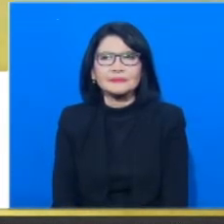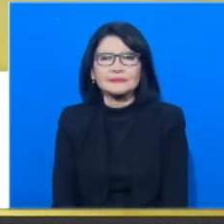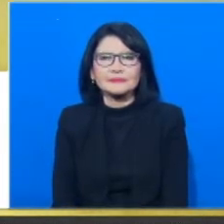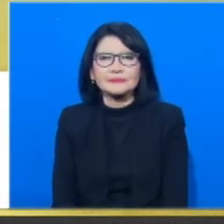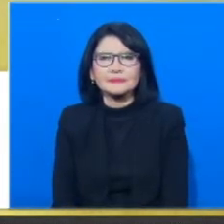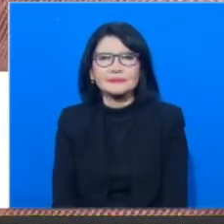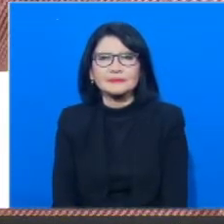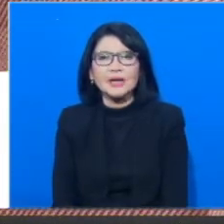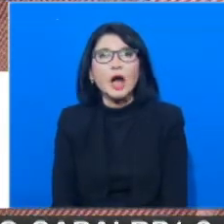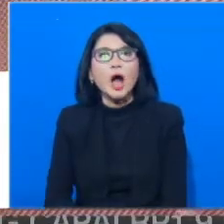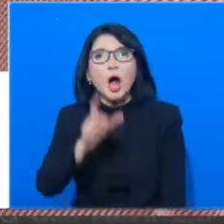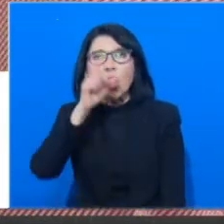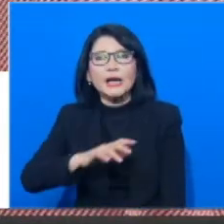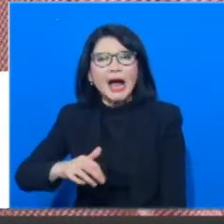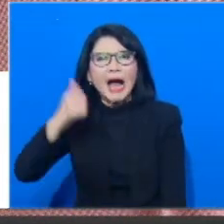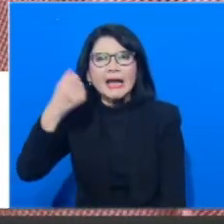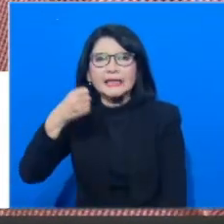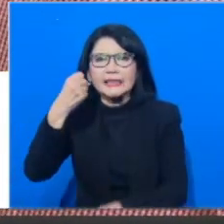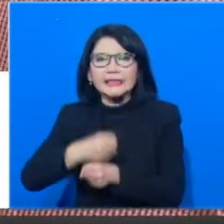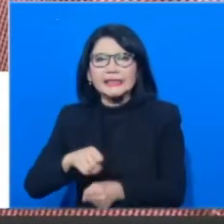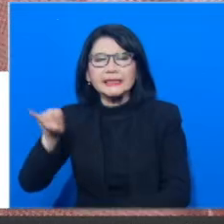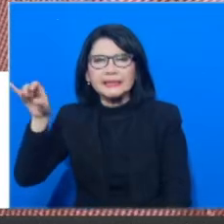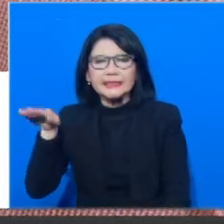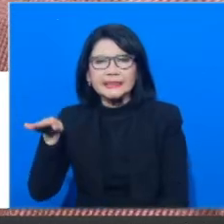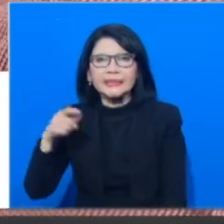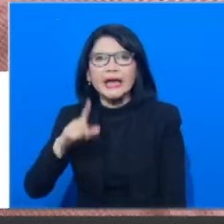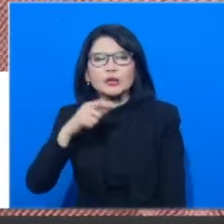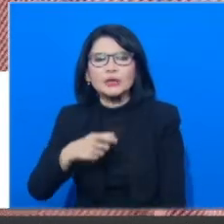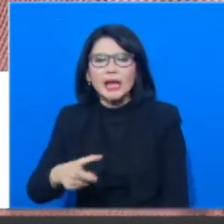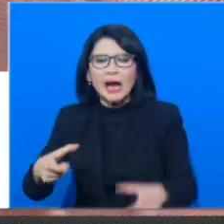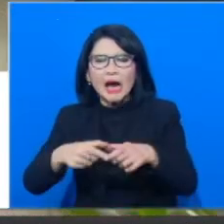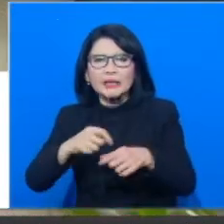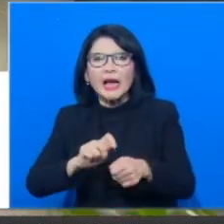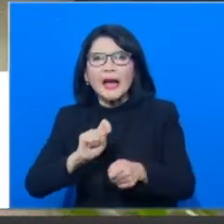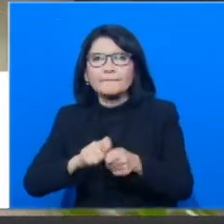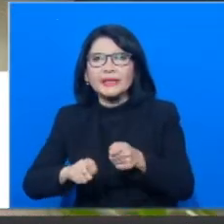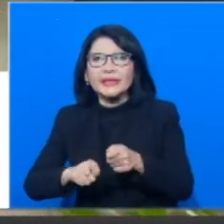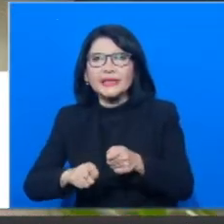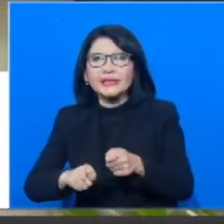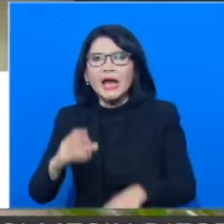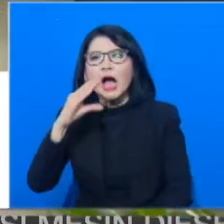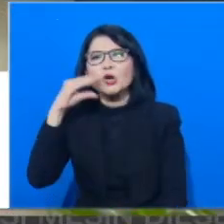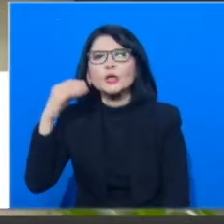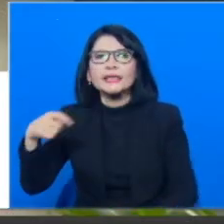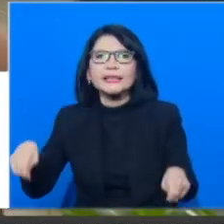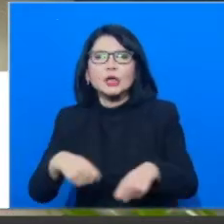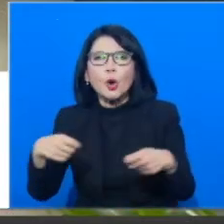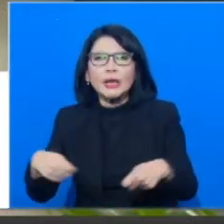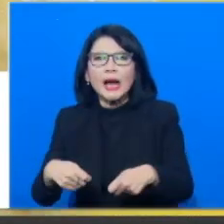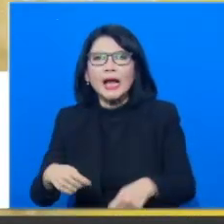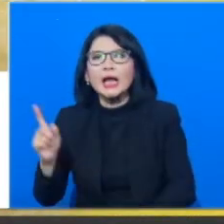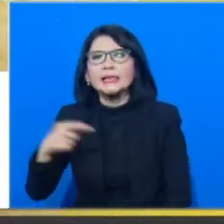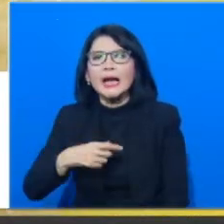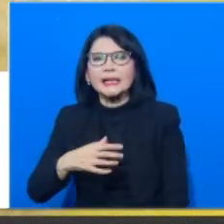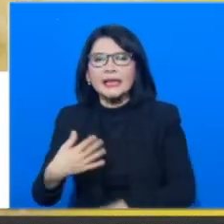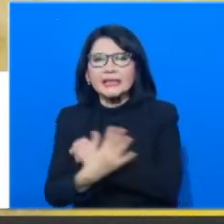Menurut ahli gastronomi Dewi Turgarini, donat sebetulnya adalah teknik membuat roti dengan digoreng. Donat sendiri berasal dari